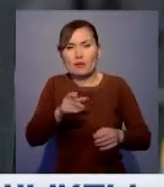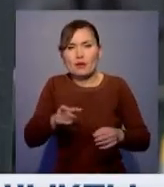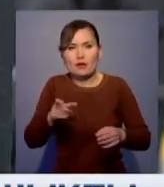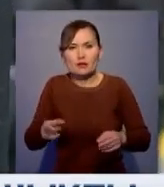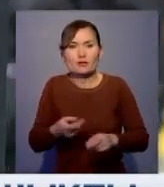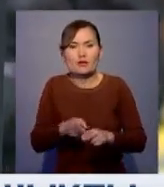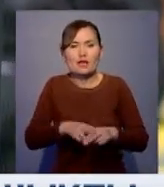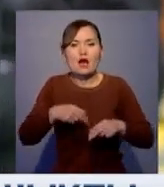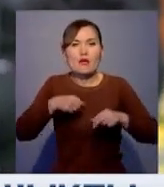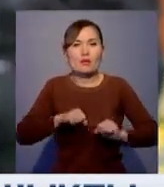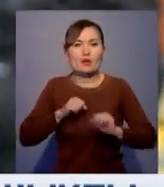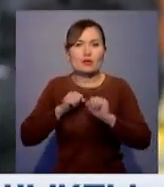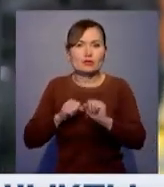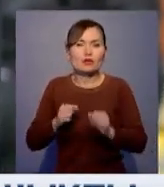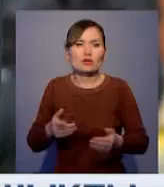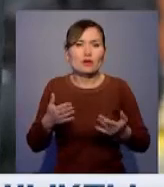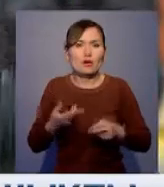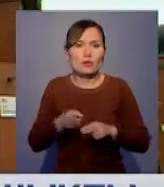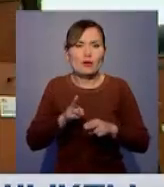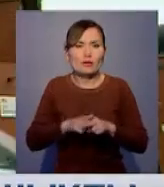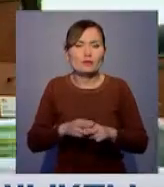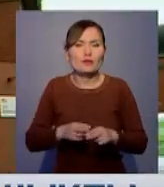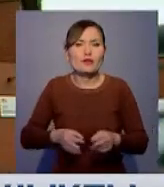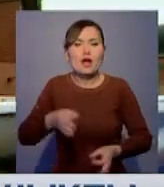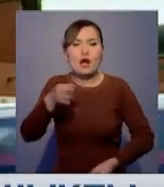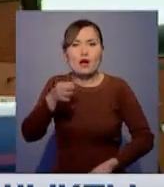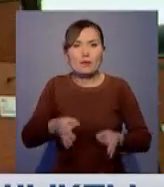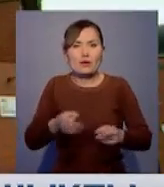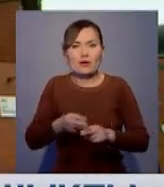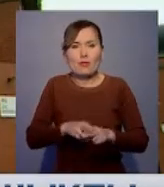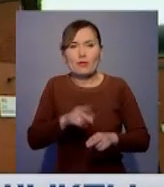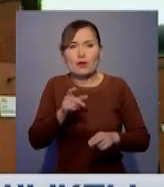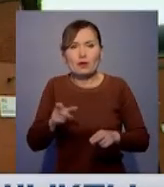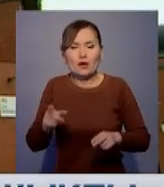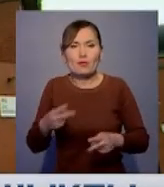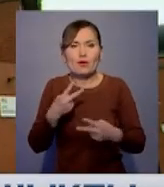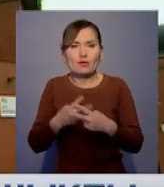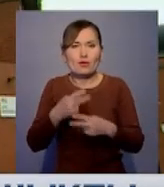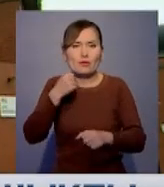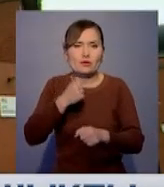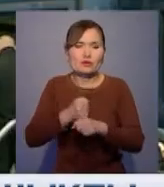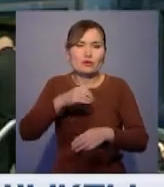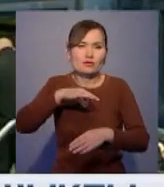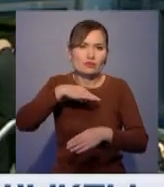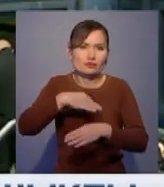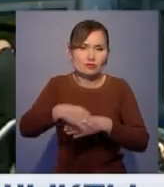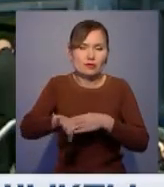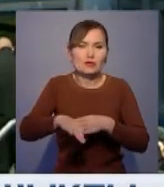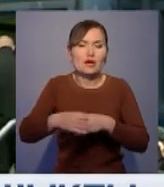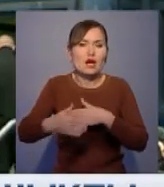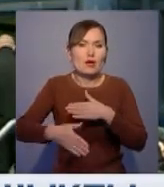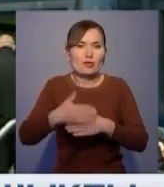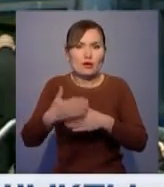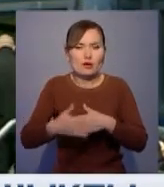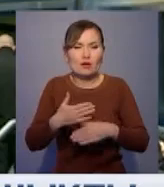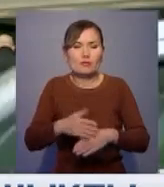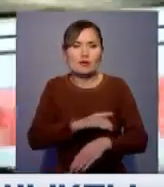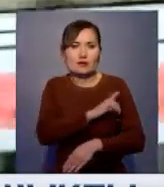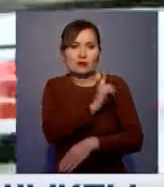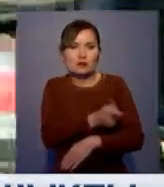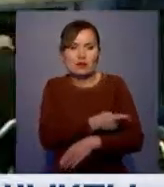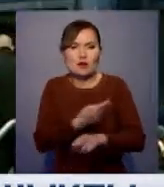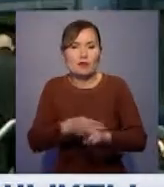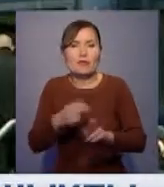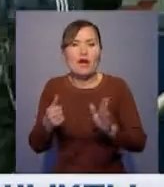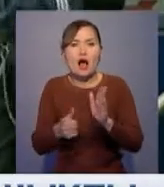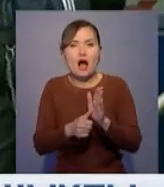етуін талап етті. Түрме қараушылардың айтуынша, қылмыскерлерді бақылауда ұстау жылдан жылға қиындап барады. Наразылық шарасы 6 сағатқа